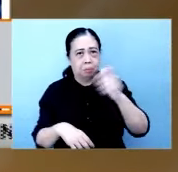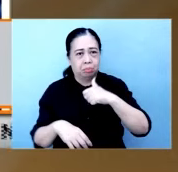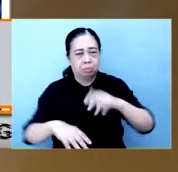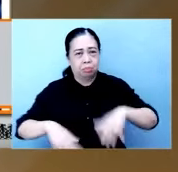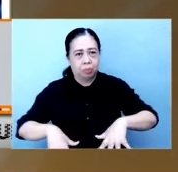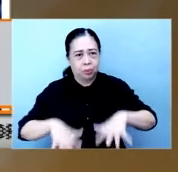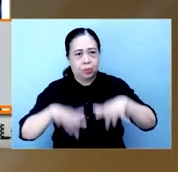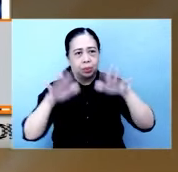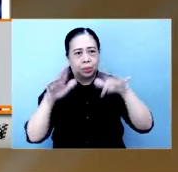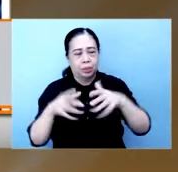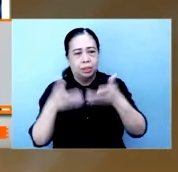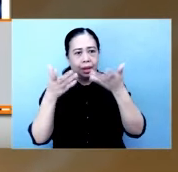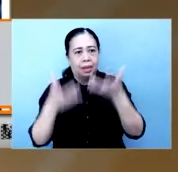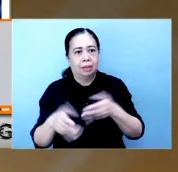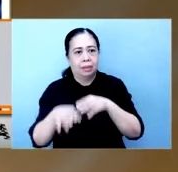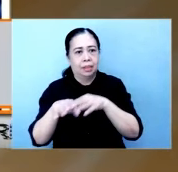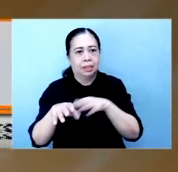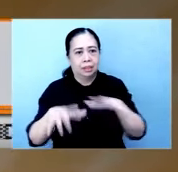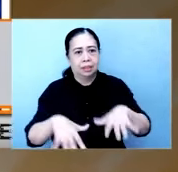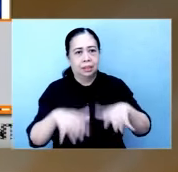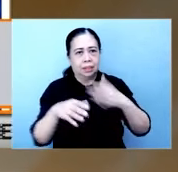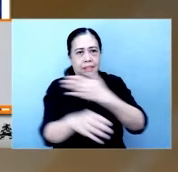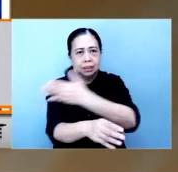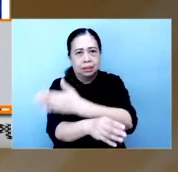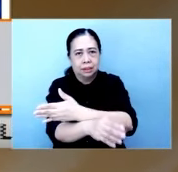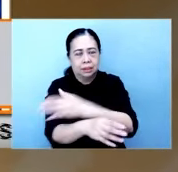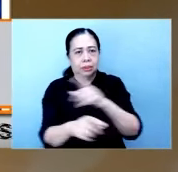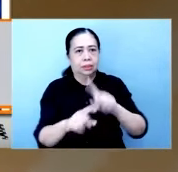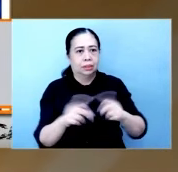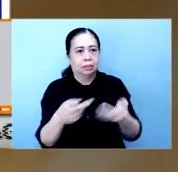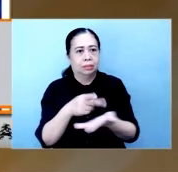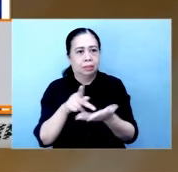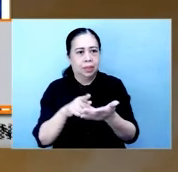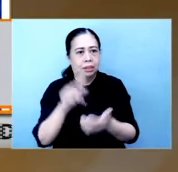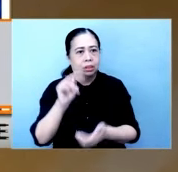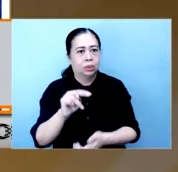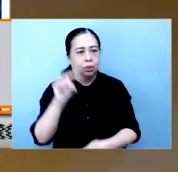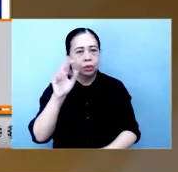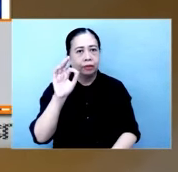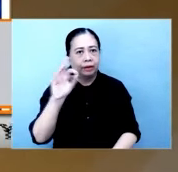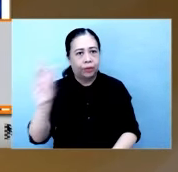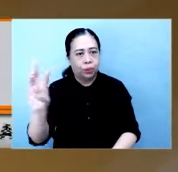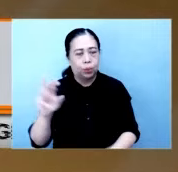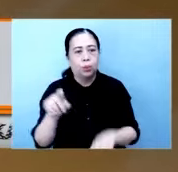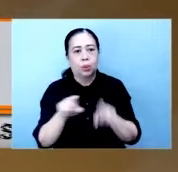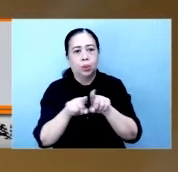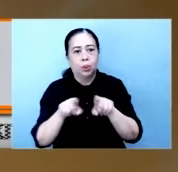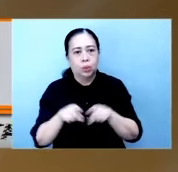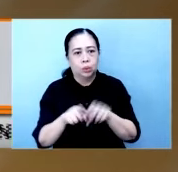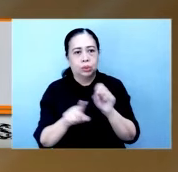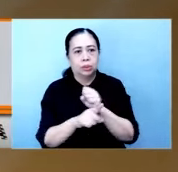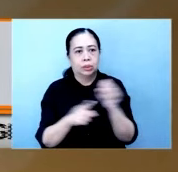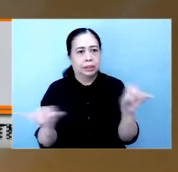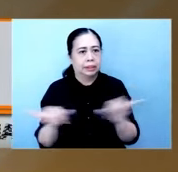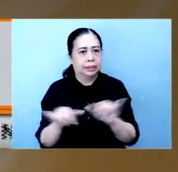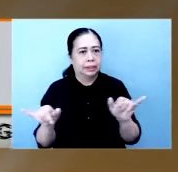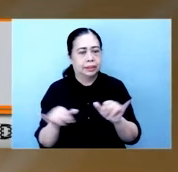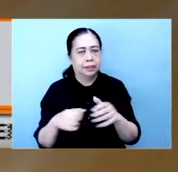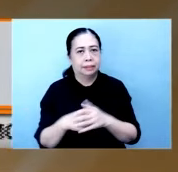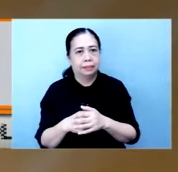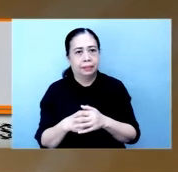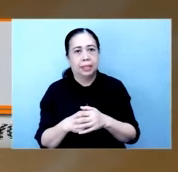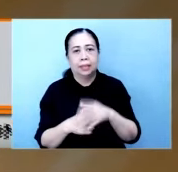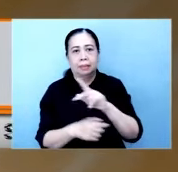naman sa trapiko ang mga binang intersection sa ilang bahagi ng North Fairview. Ganyan din ang sitwasyon sa ilang kalsada sa